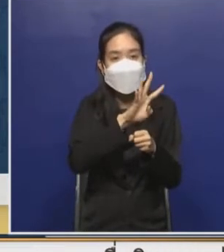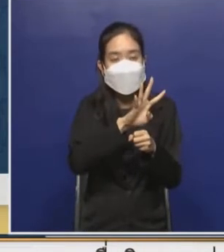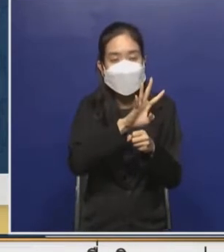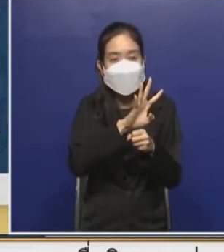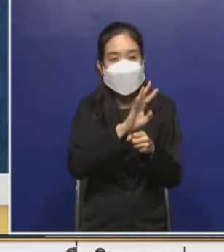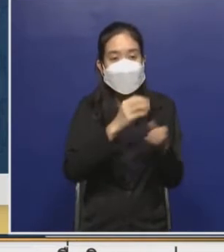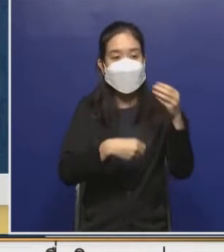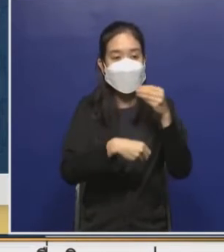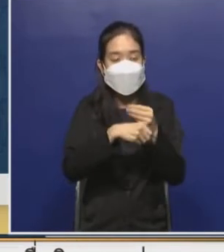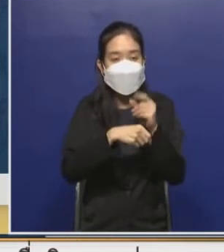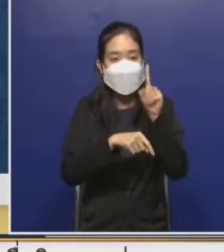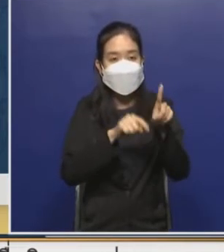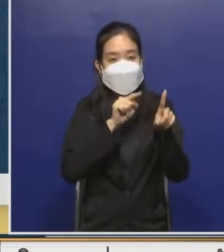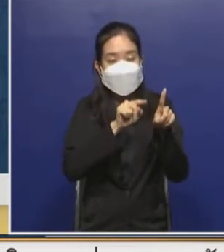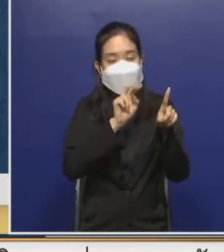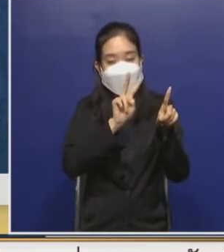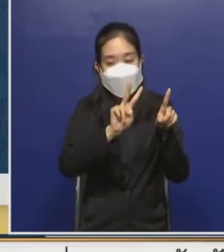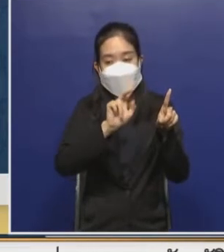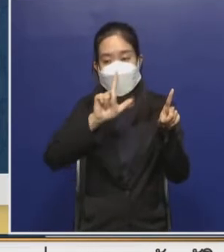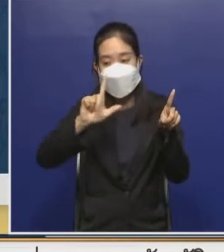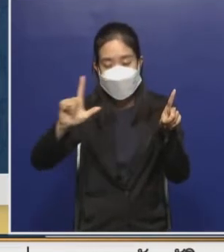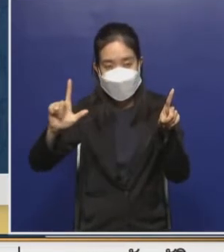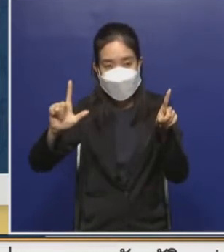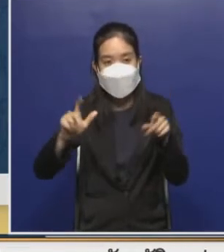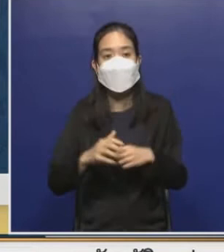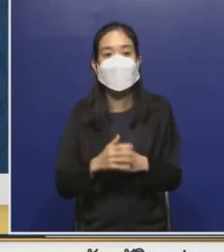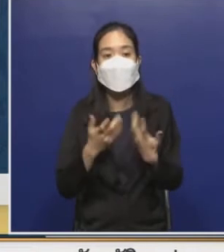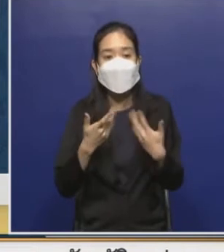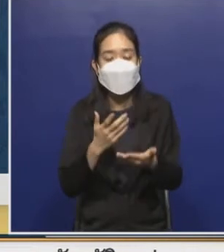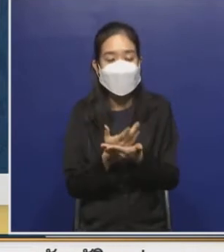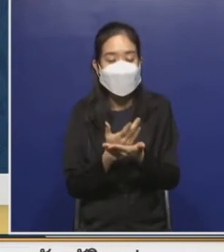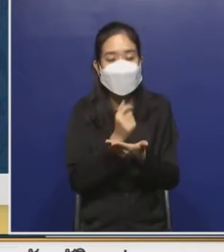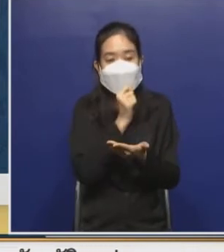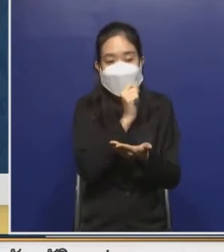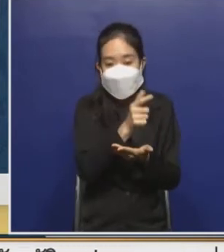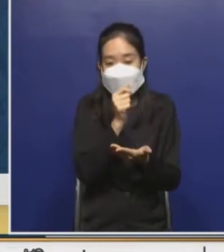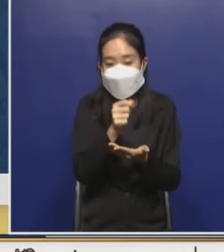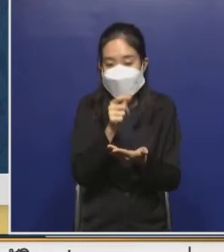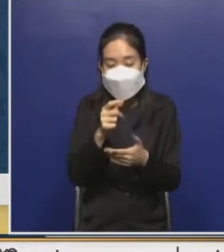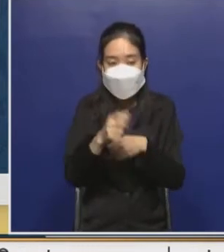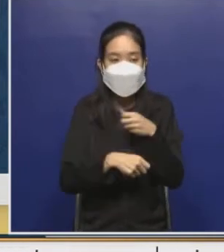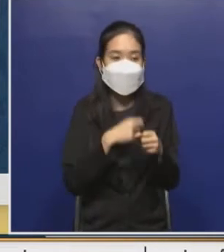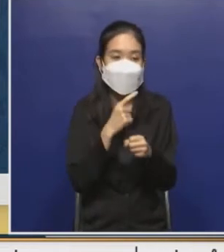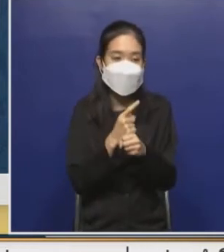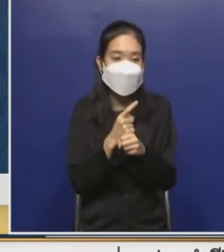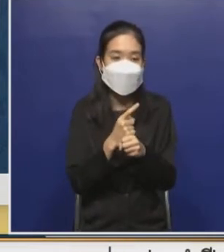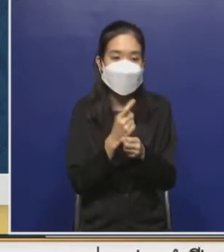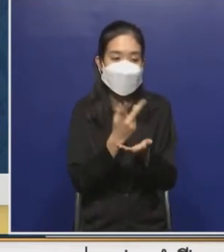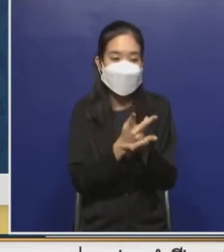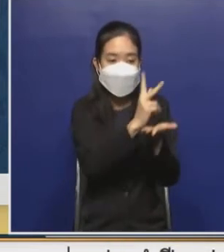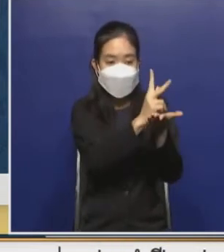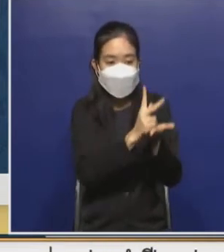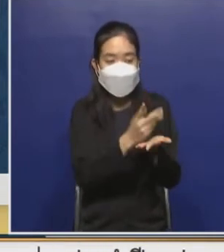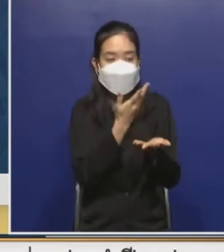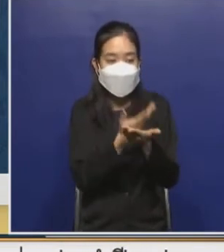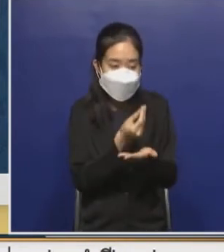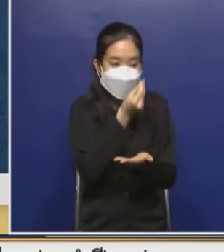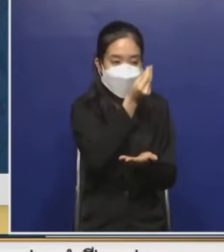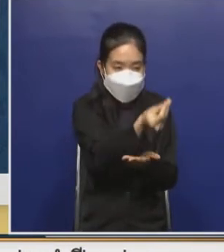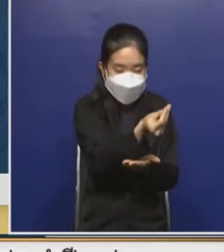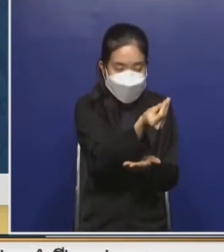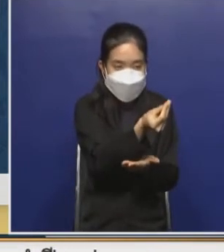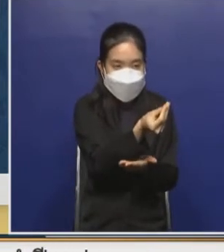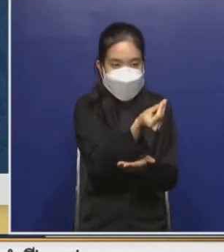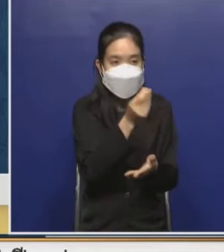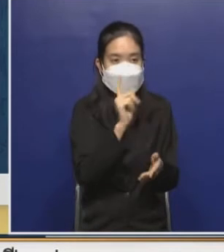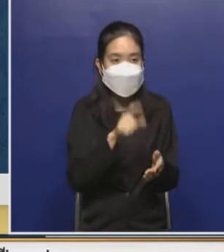2 ลานล้านกัทปท่านรายใจชำระคืนเงิกู้ต่ปีในปี 2065 เราต้องจ่ายถึ